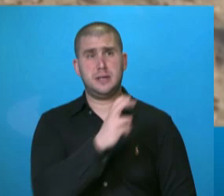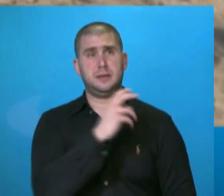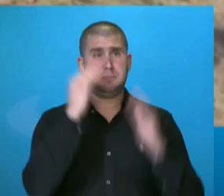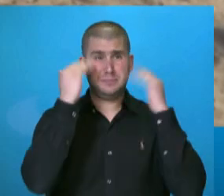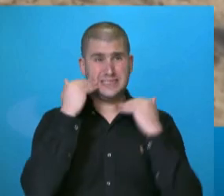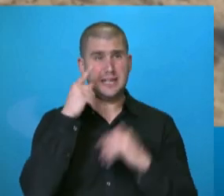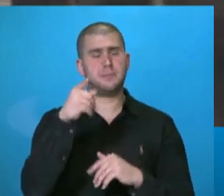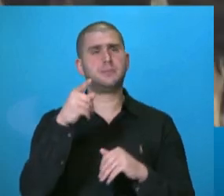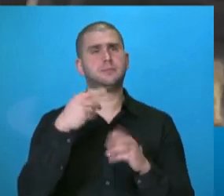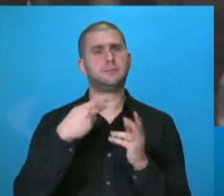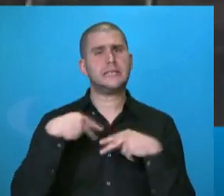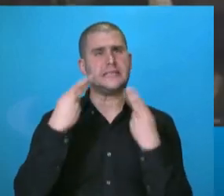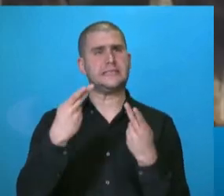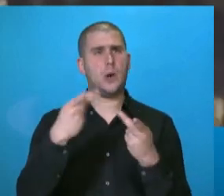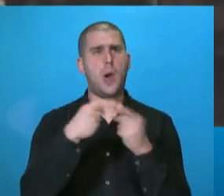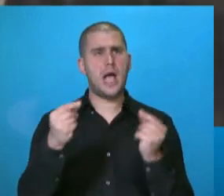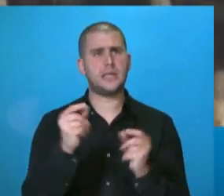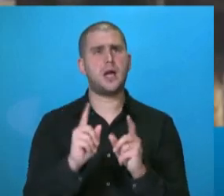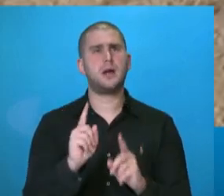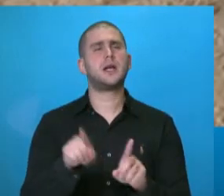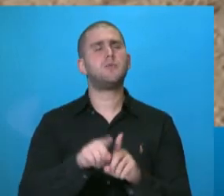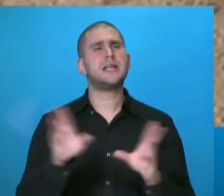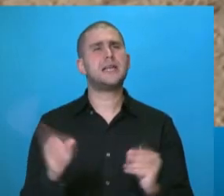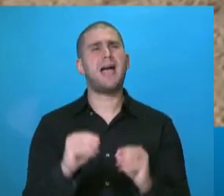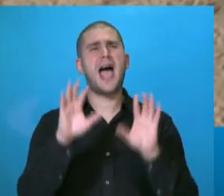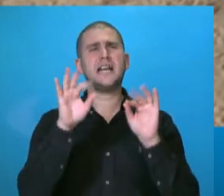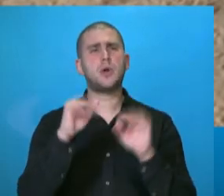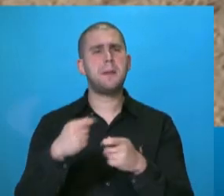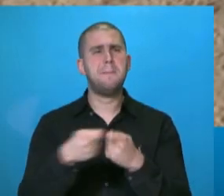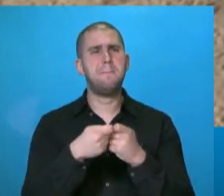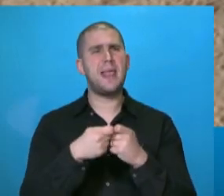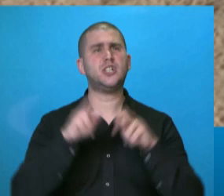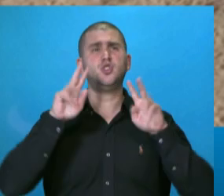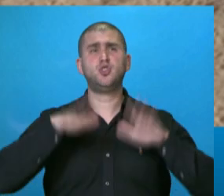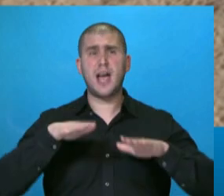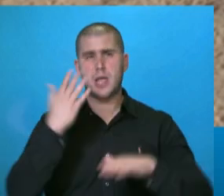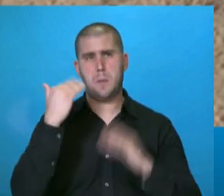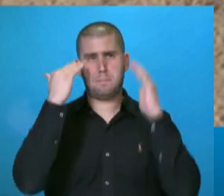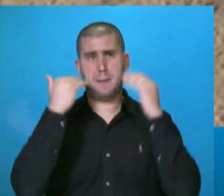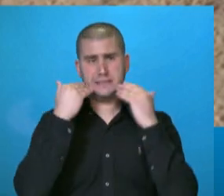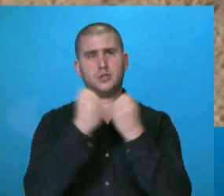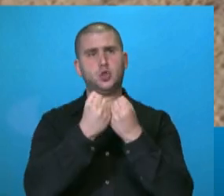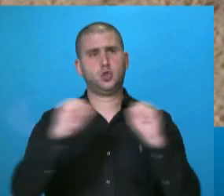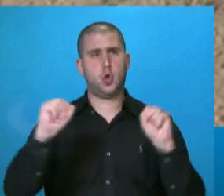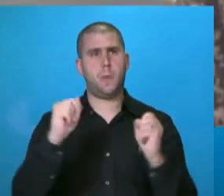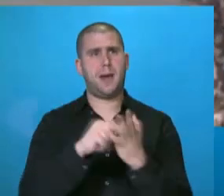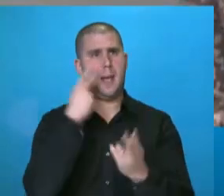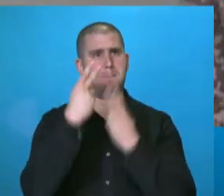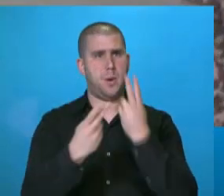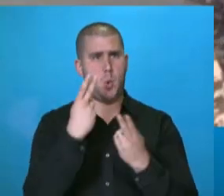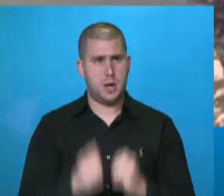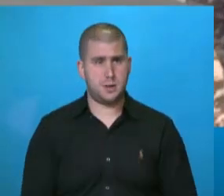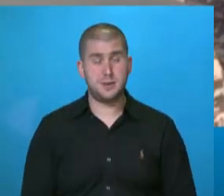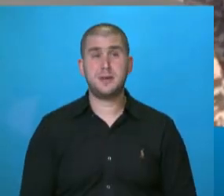הג'יהאד בחזרה לעזה לא בידיים ריקות אלא עם עשרות פעילי ג'יהאד שהיו במצרים ושוחררו לרגל הביקור.